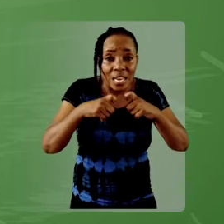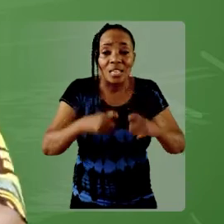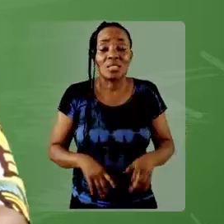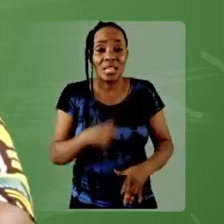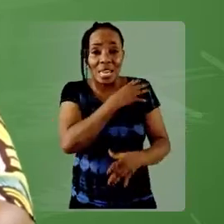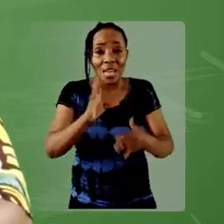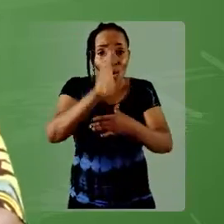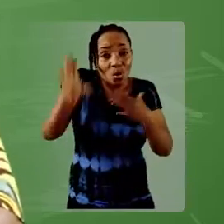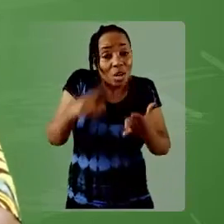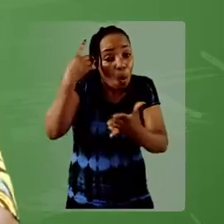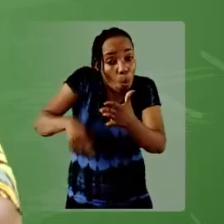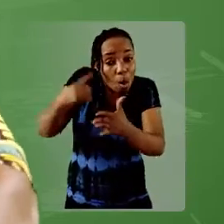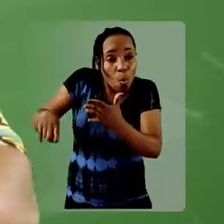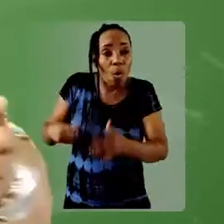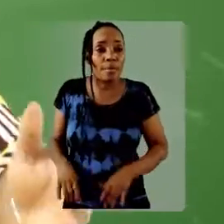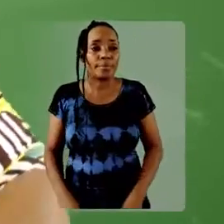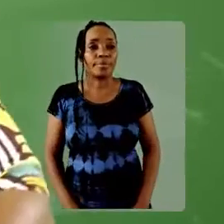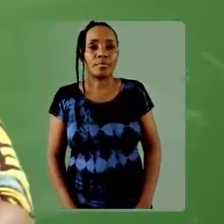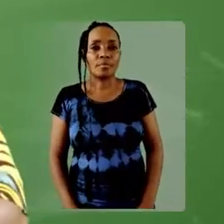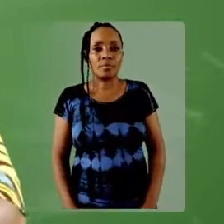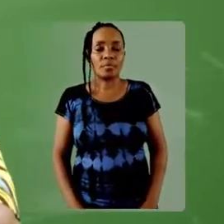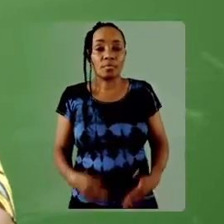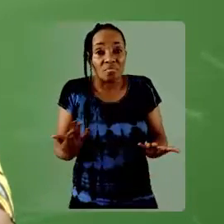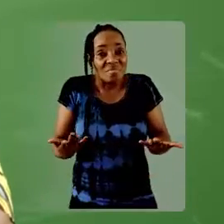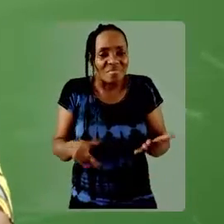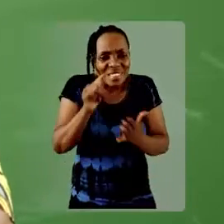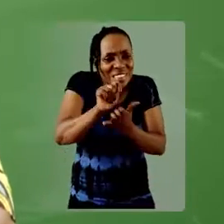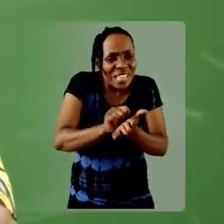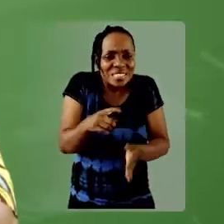conséquences. Les élèves, que se passe-t-il ici?